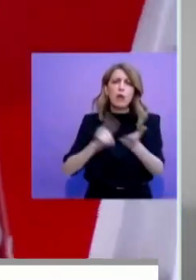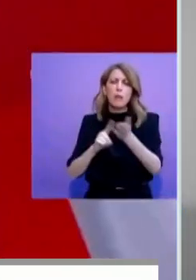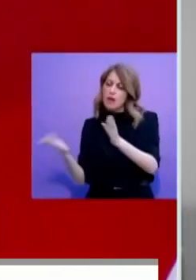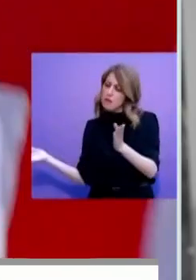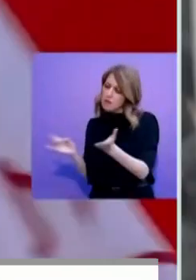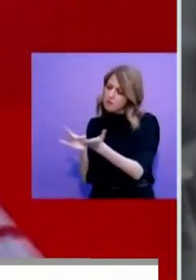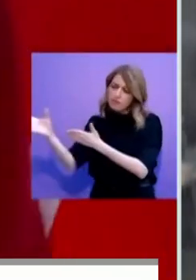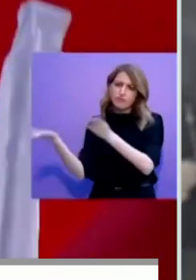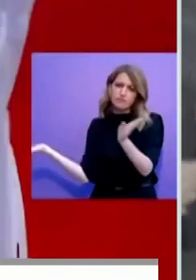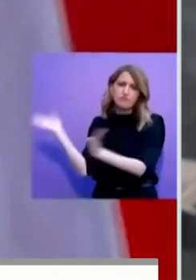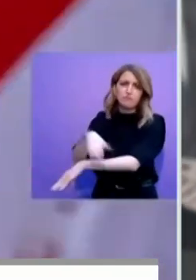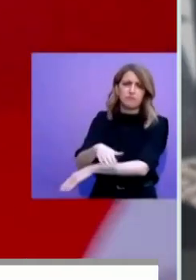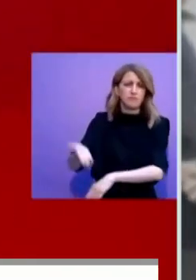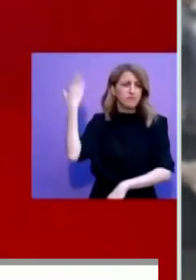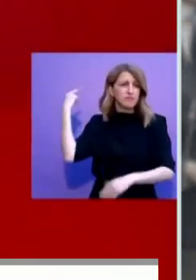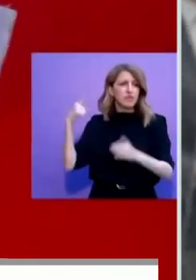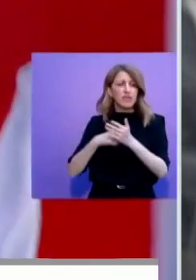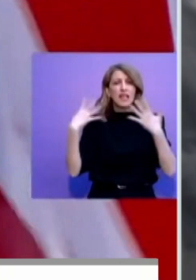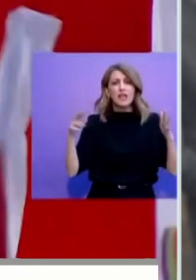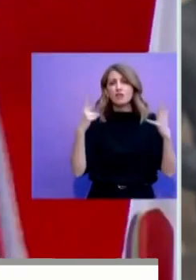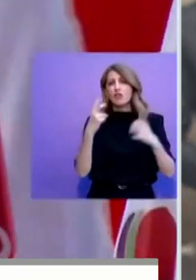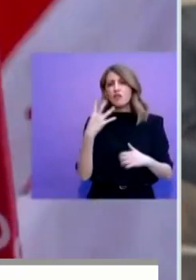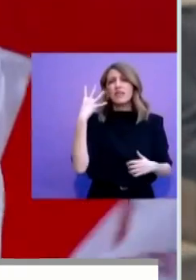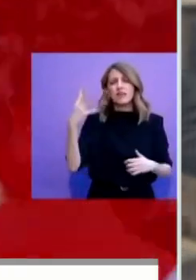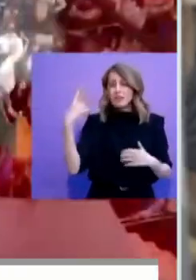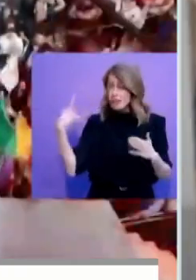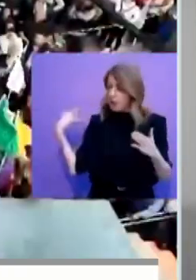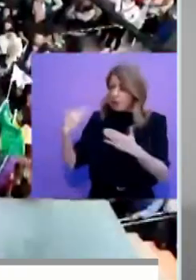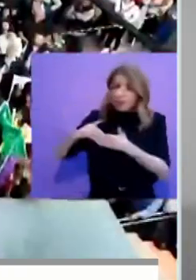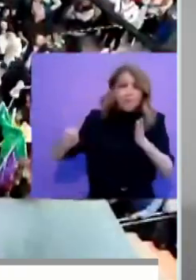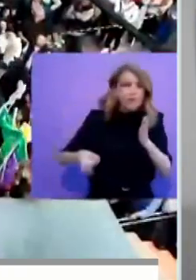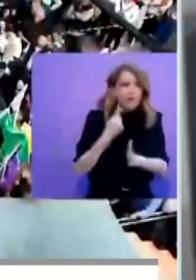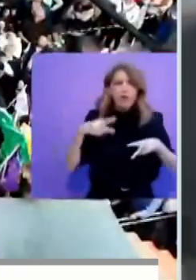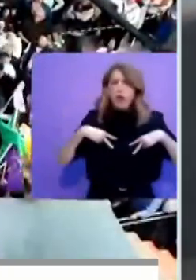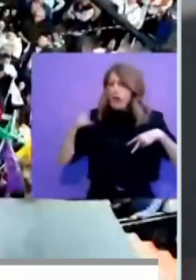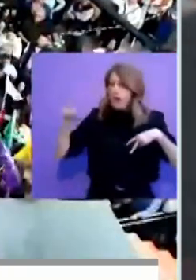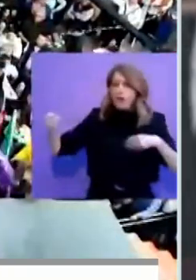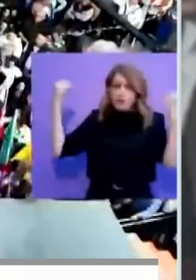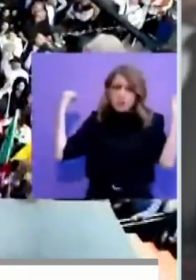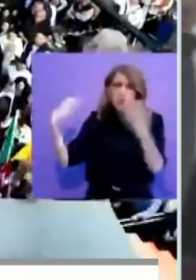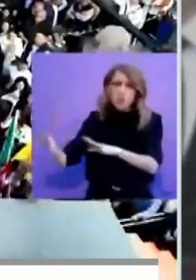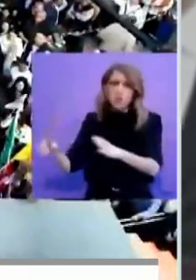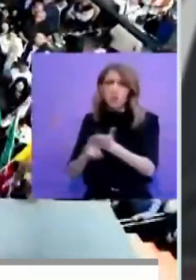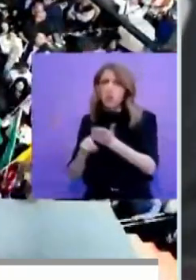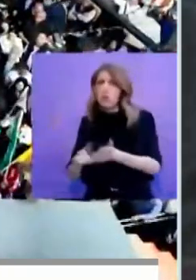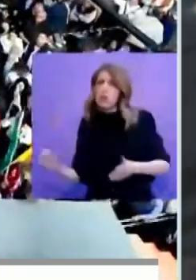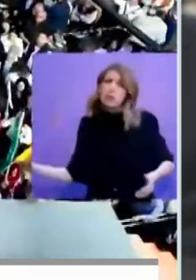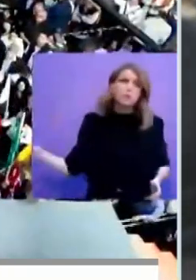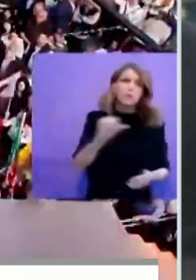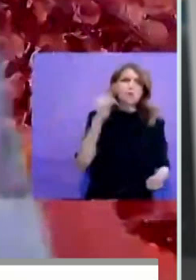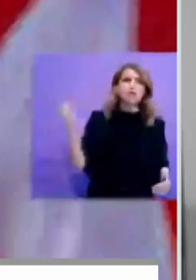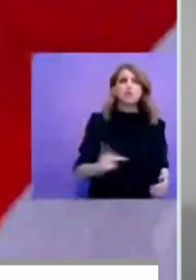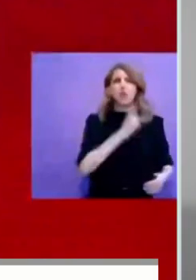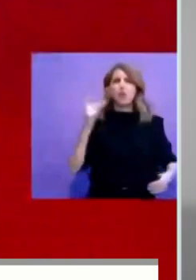τελική μάχη των 7 ημερών, για την νίκη του ΣΥΡΙΖΑ, όπως είπε. Εμφανίστηκε βέβαιος ότι την άλλη Κυριακή ο Κυριάκος Μητσοτάκης